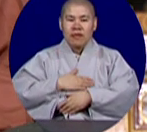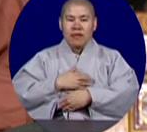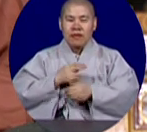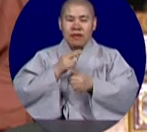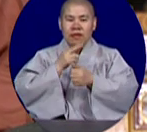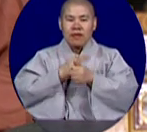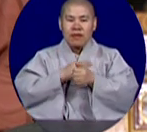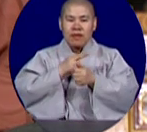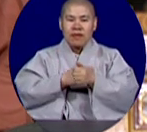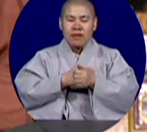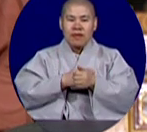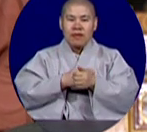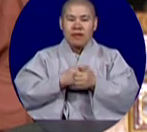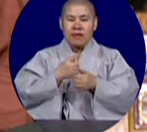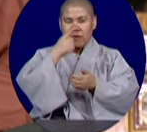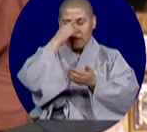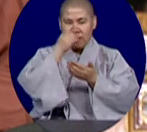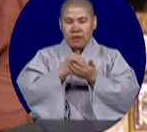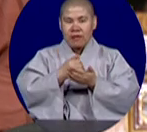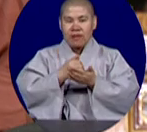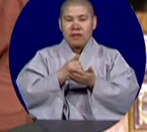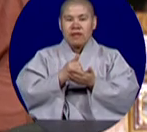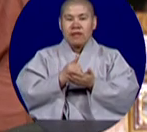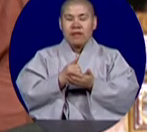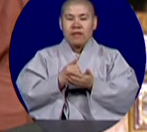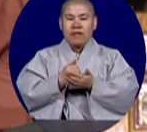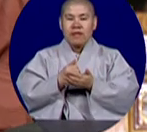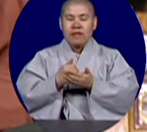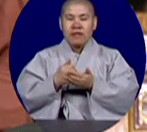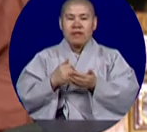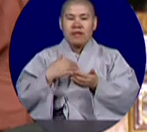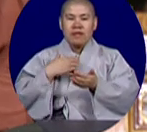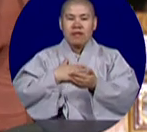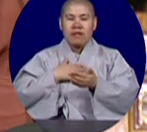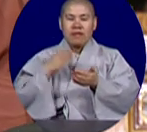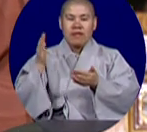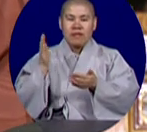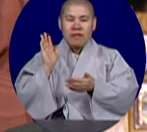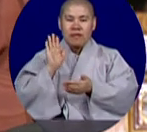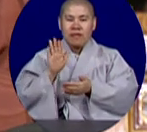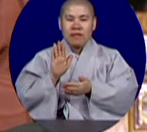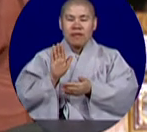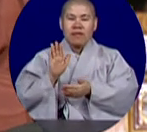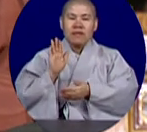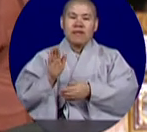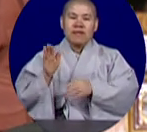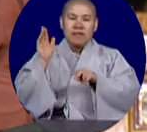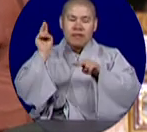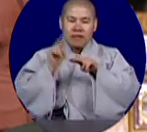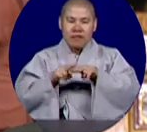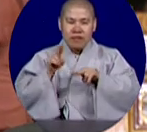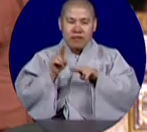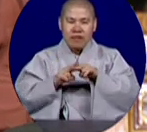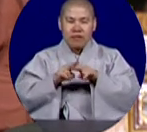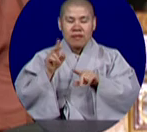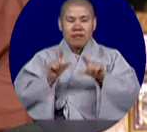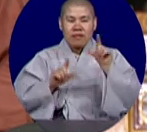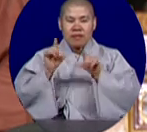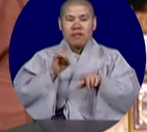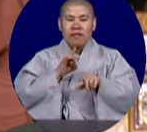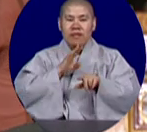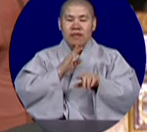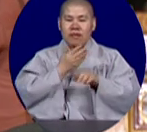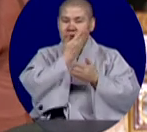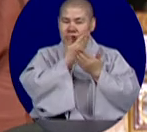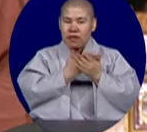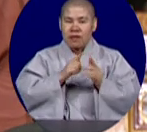백장 스님을 몸에 닿도록 때렸느냐, 손바닥만 탁 들어서 때려놓은 신용만 했느냐, 그거는 중요하지